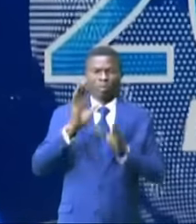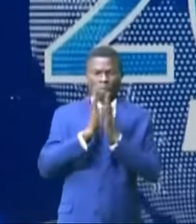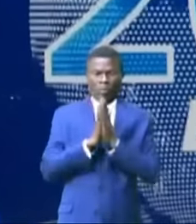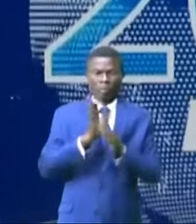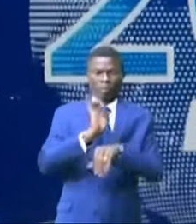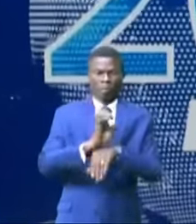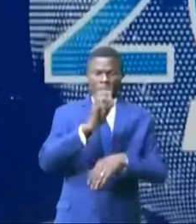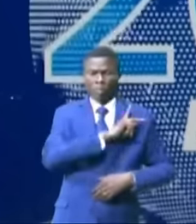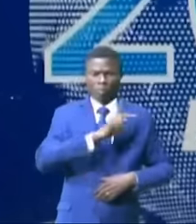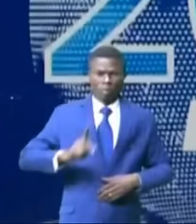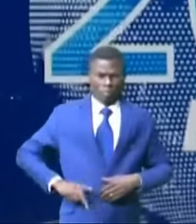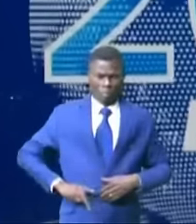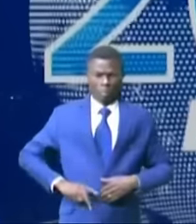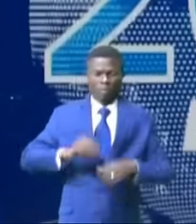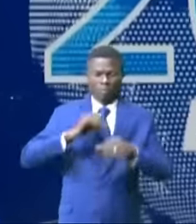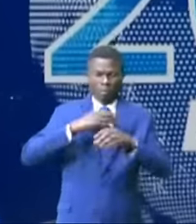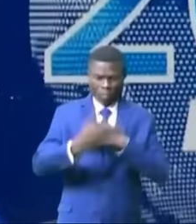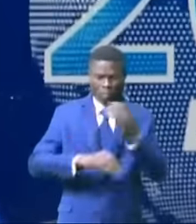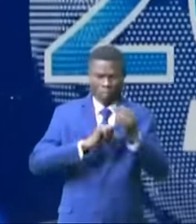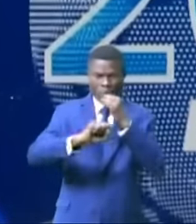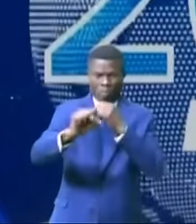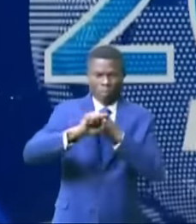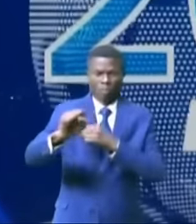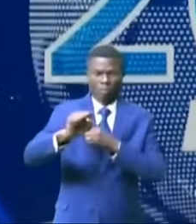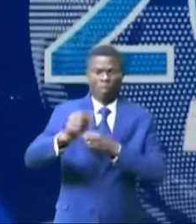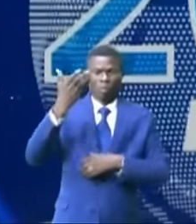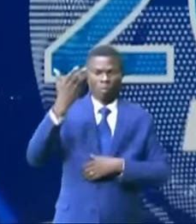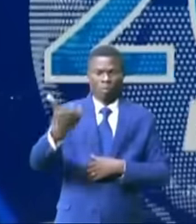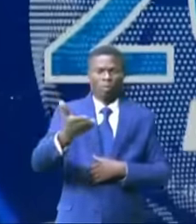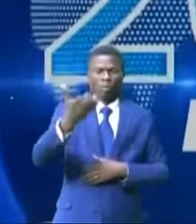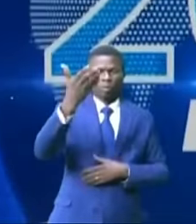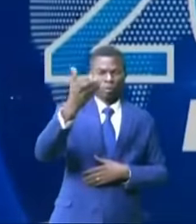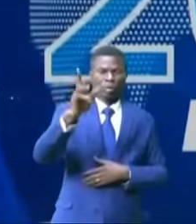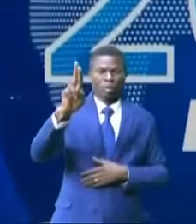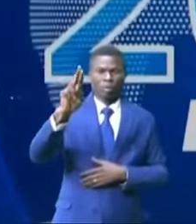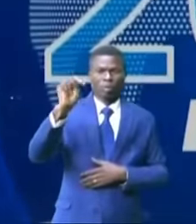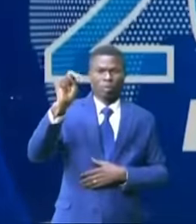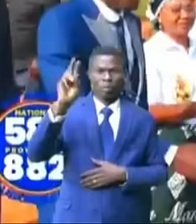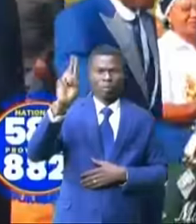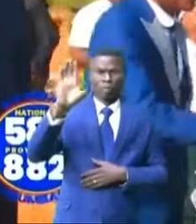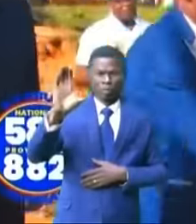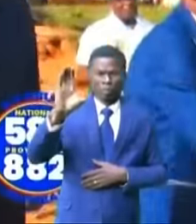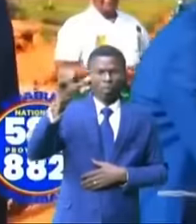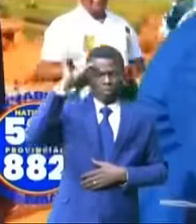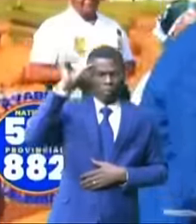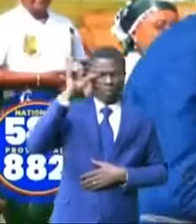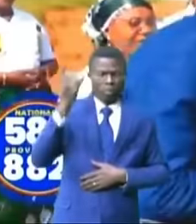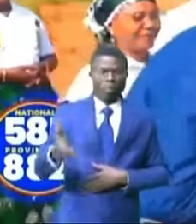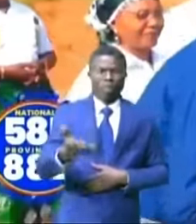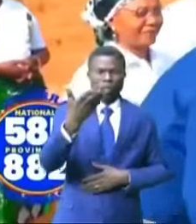Question d'entamer sa propagande dans la présence de Dieu. C'est un reportage de la RTNC Lubumbashi.